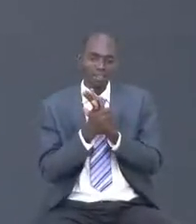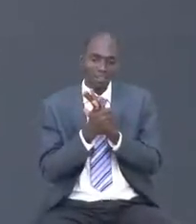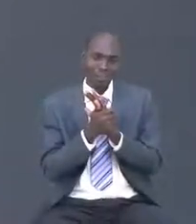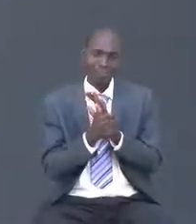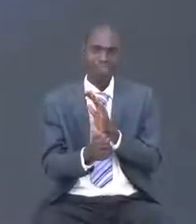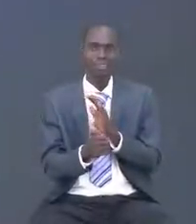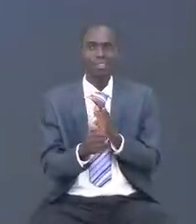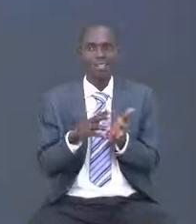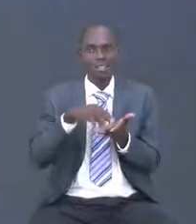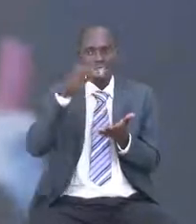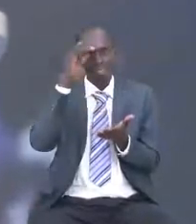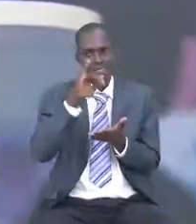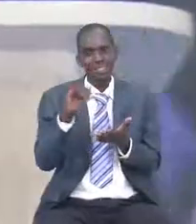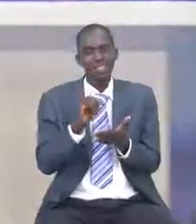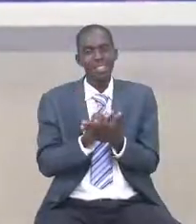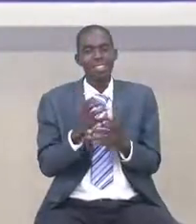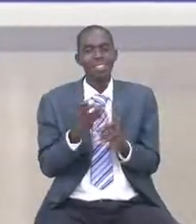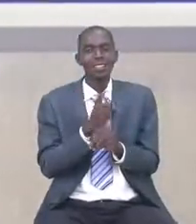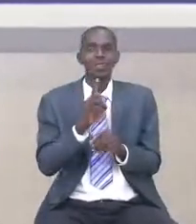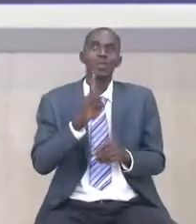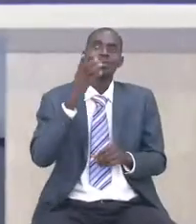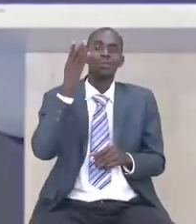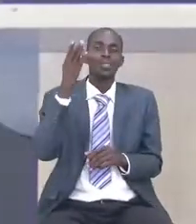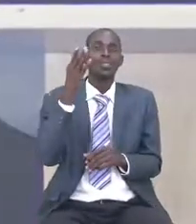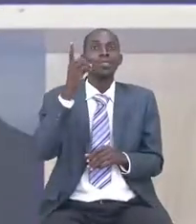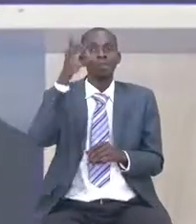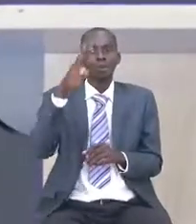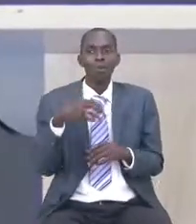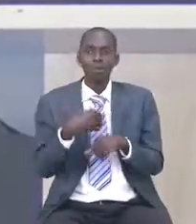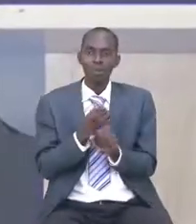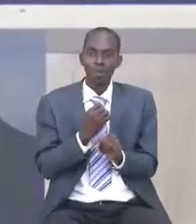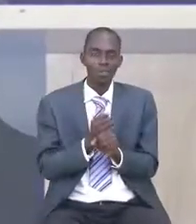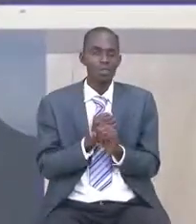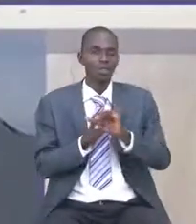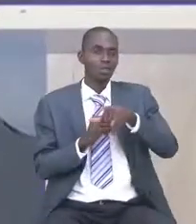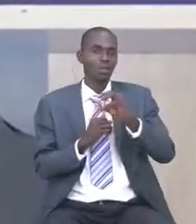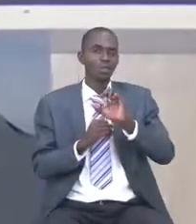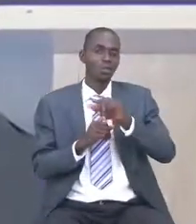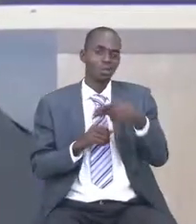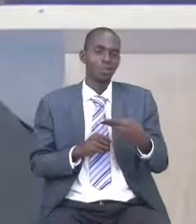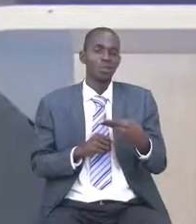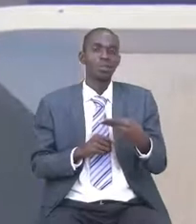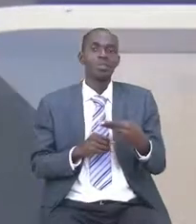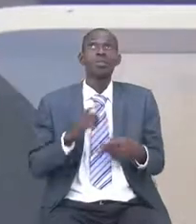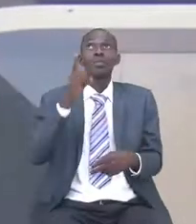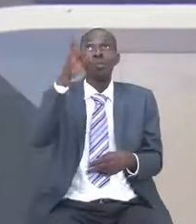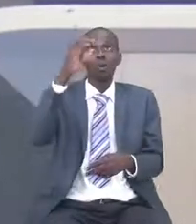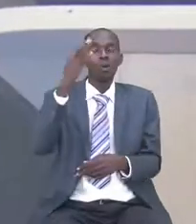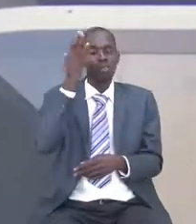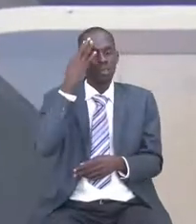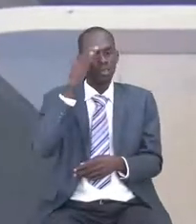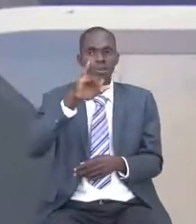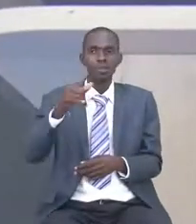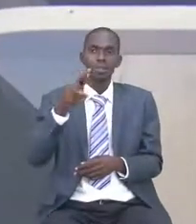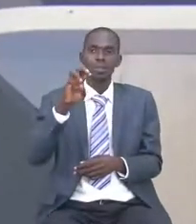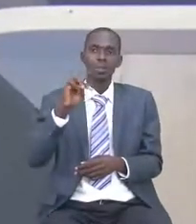les compétences, l'apprentissage acquis qui t'amène là-bas. Dieu connaissait Joseph. Dieu